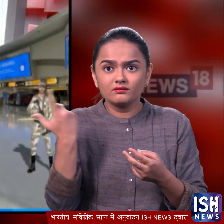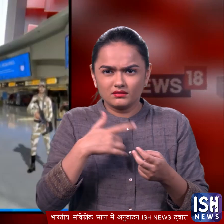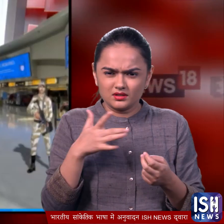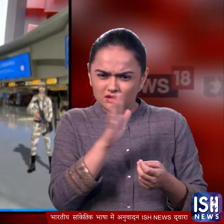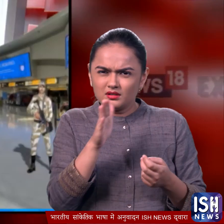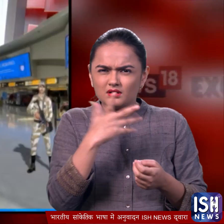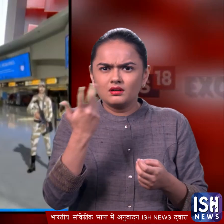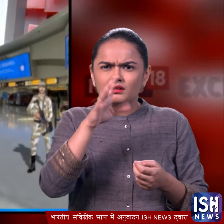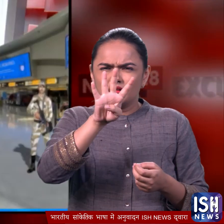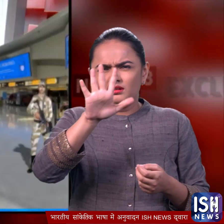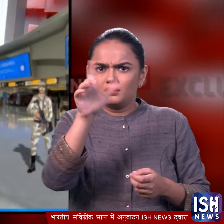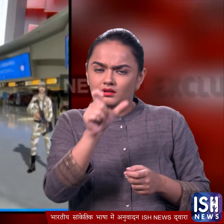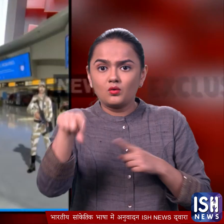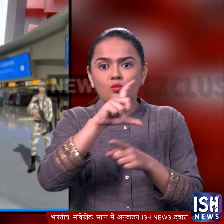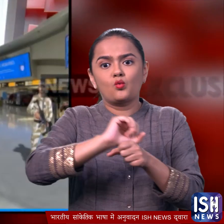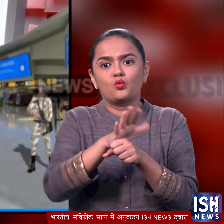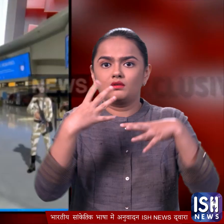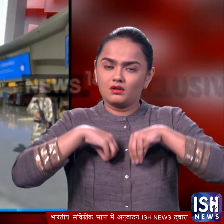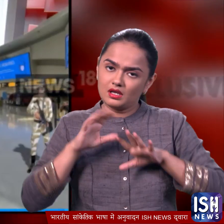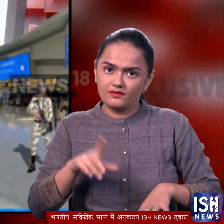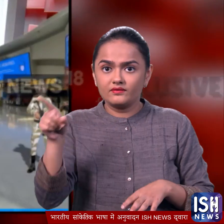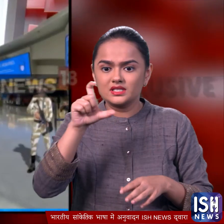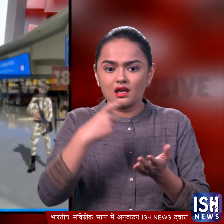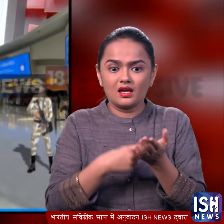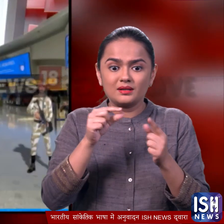मुख्यालय में तैनात करीब 45 लोगों को भी कोरोना होने की खबर है,